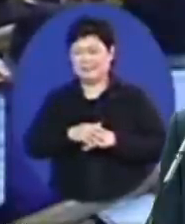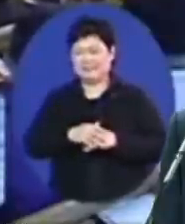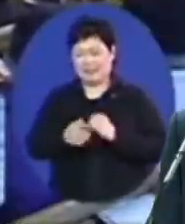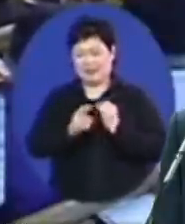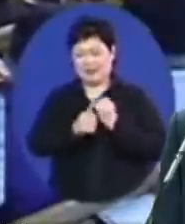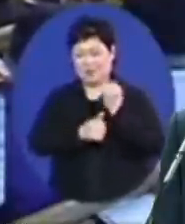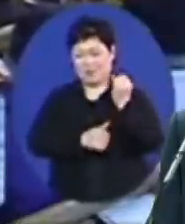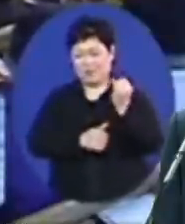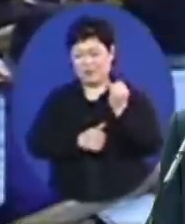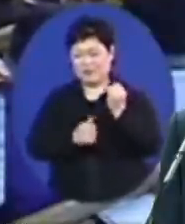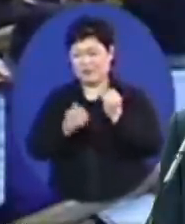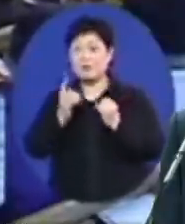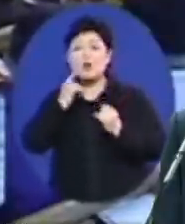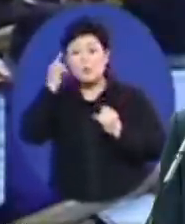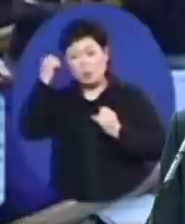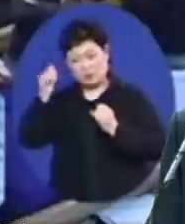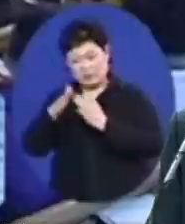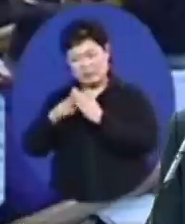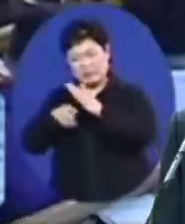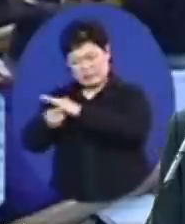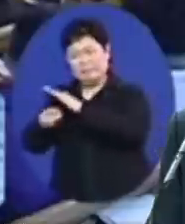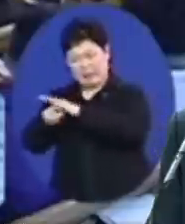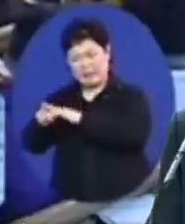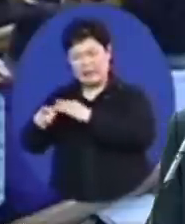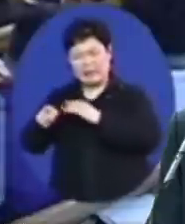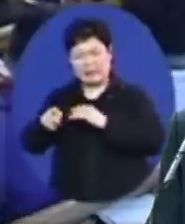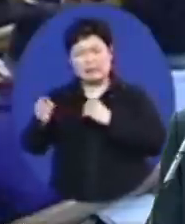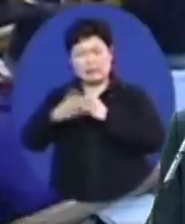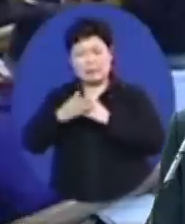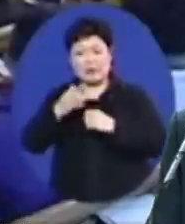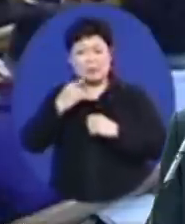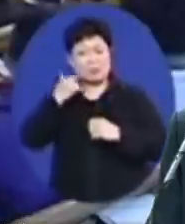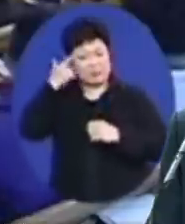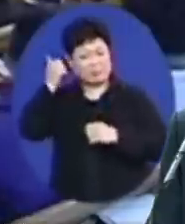권사님이 내 신방할 때 따라다녔기 때문에 내가 잘 알지요.